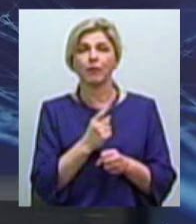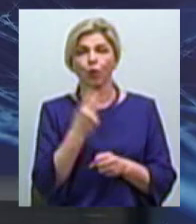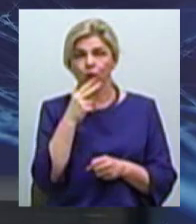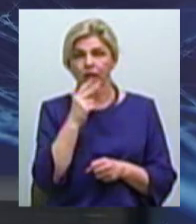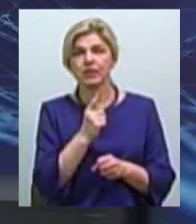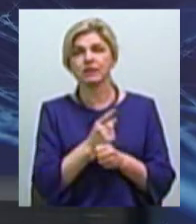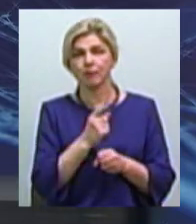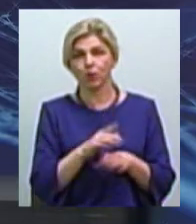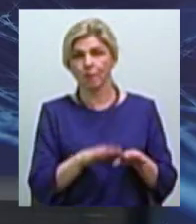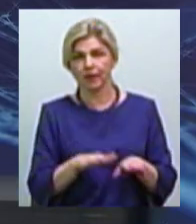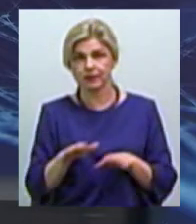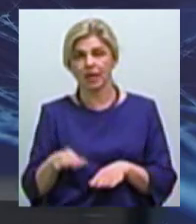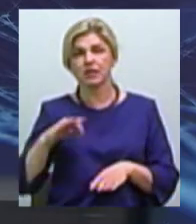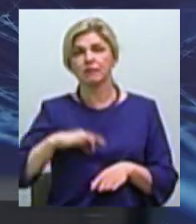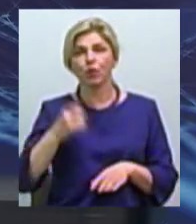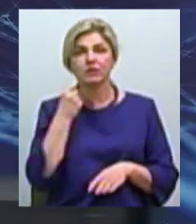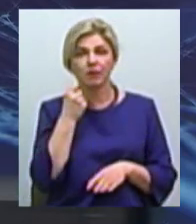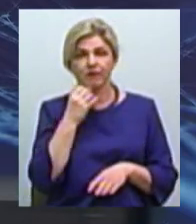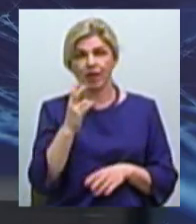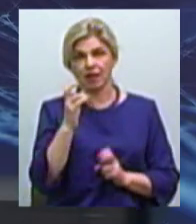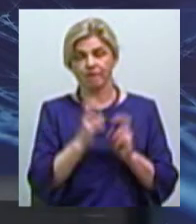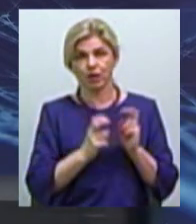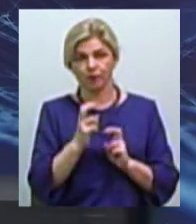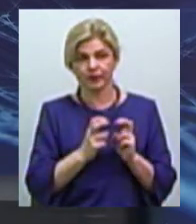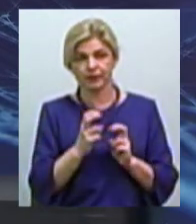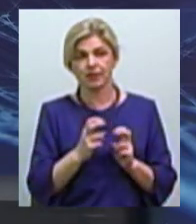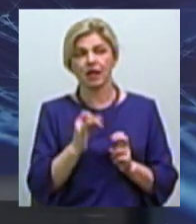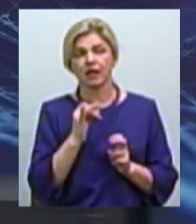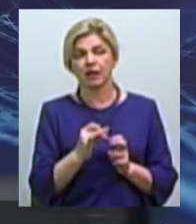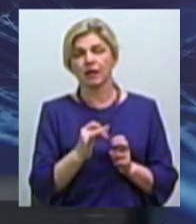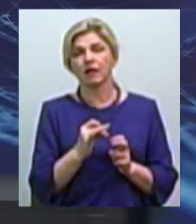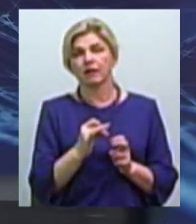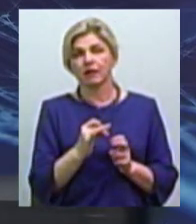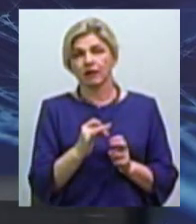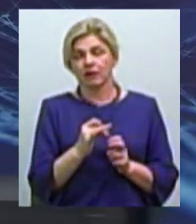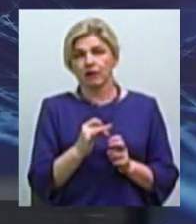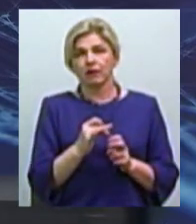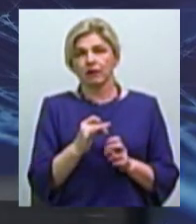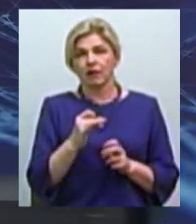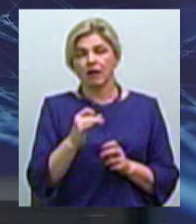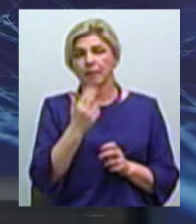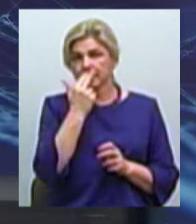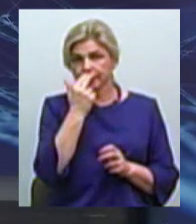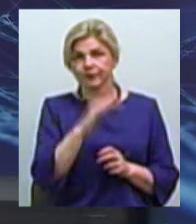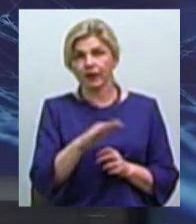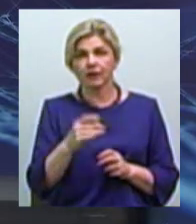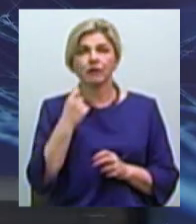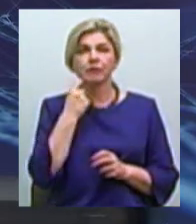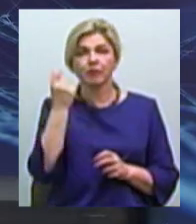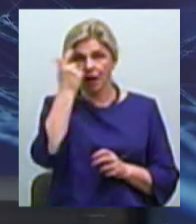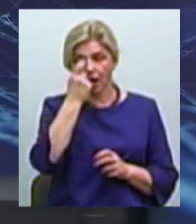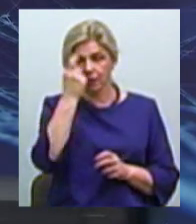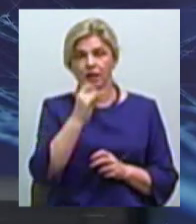місцях, вживання спиртних напоїв на виробництві, доведення неповнолітнього до стану сп'яніння, заняття